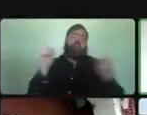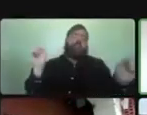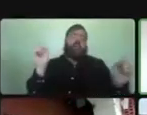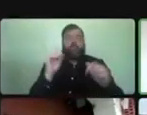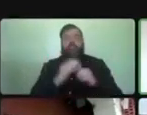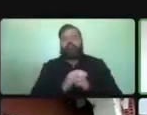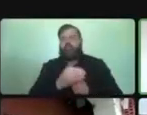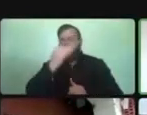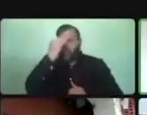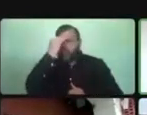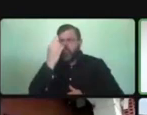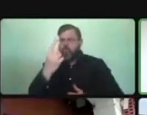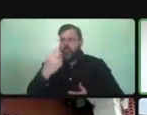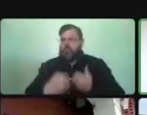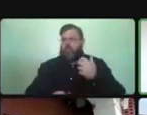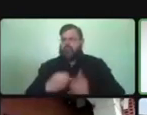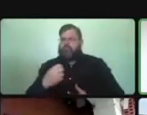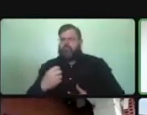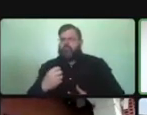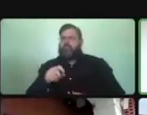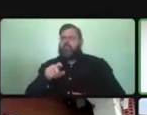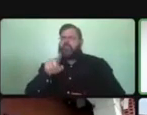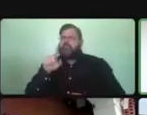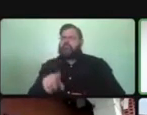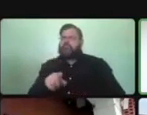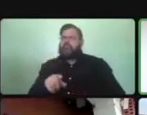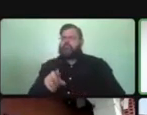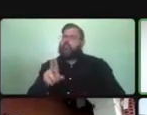wote wachanjwe.